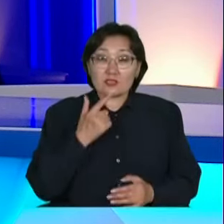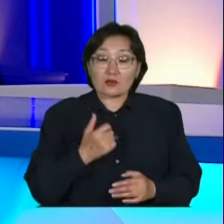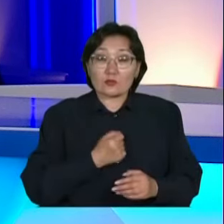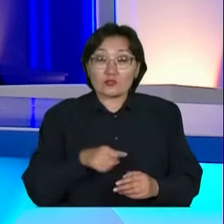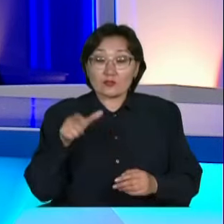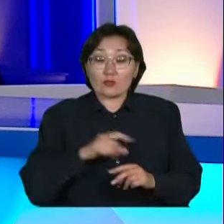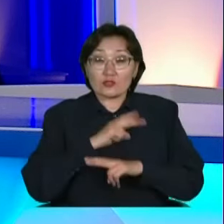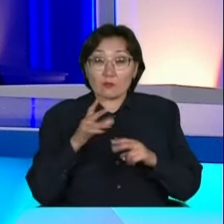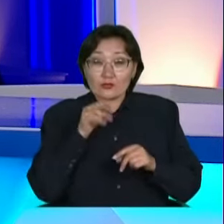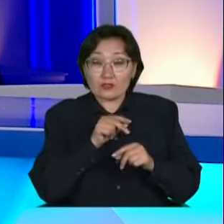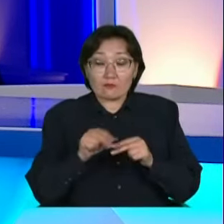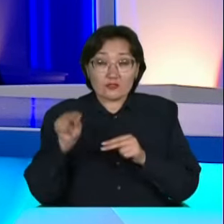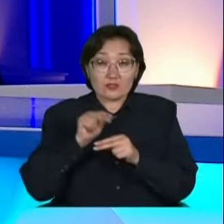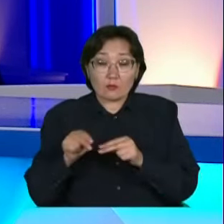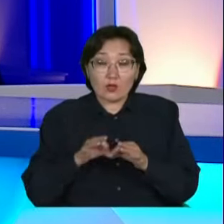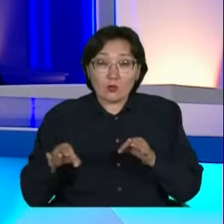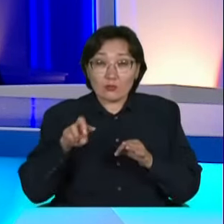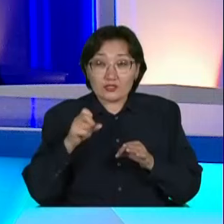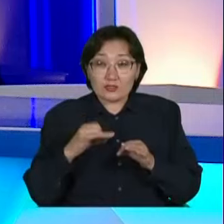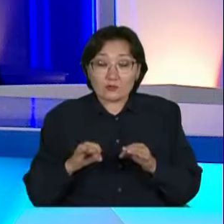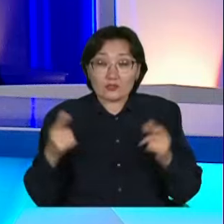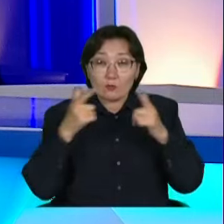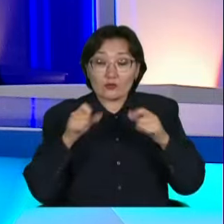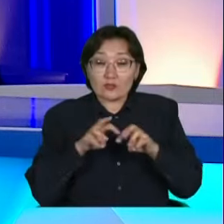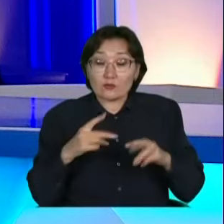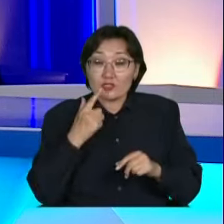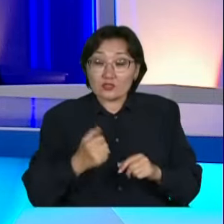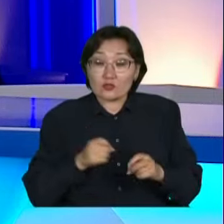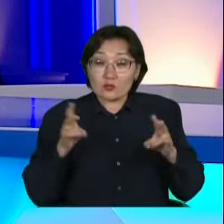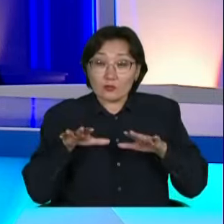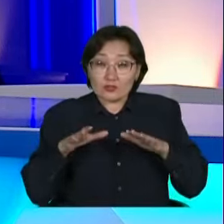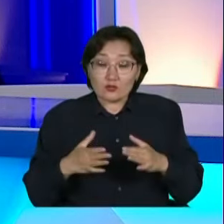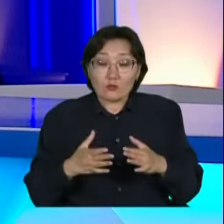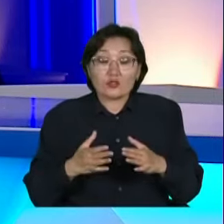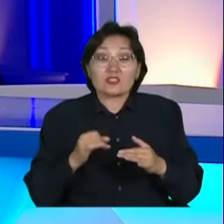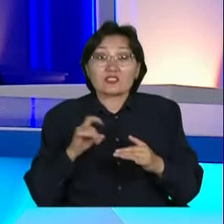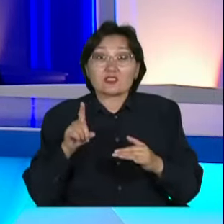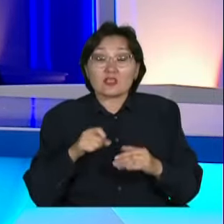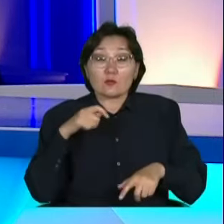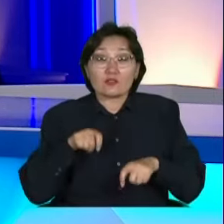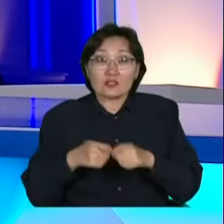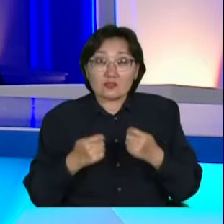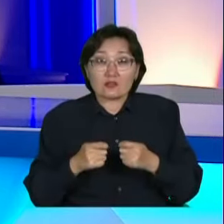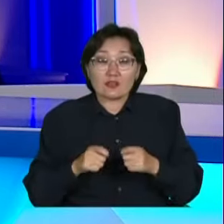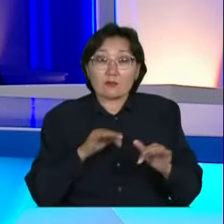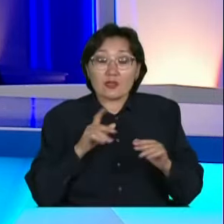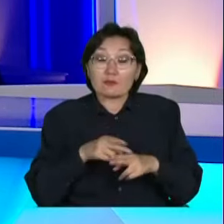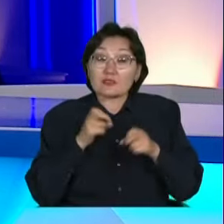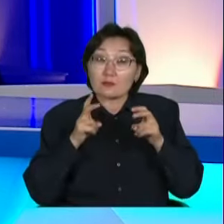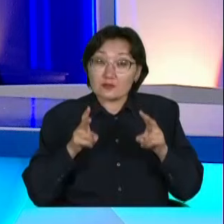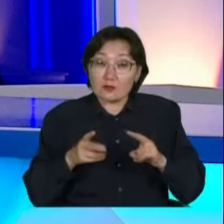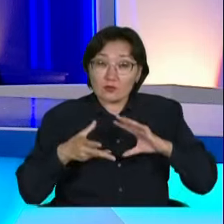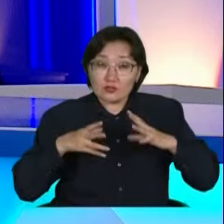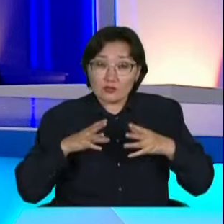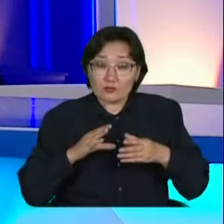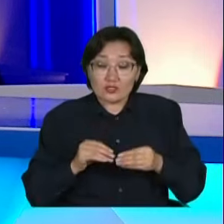Солдат-срочник погиб во время учений в области Абай. По данным Министерства обороны, несчастный случай произошел из-за нарушения мер безопасности, в